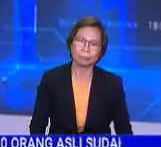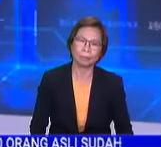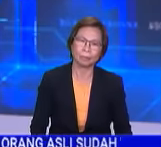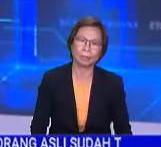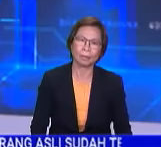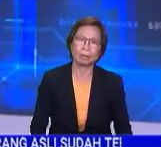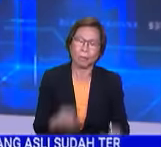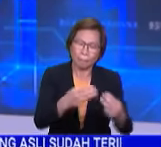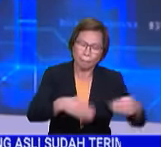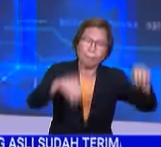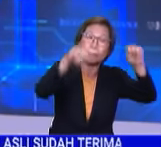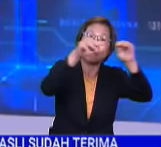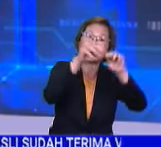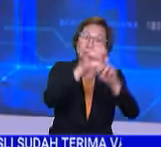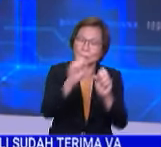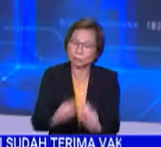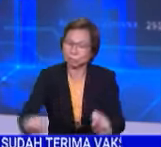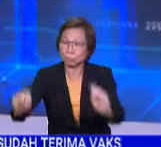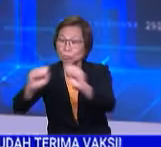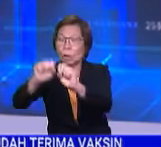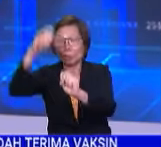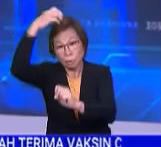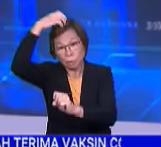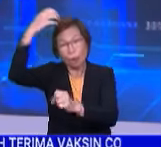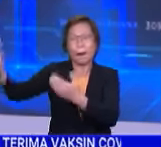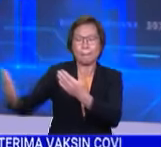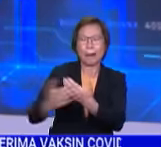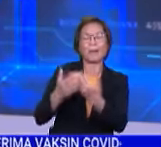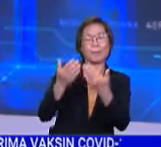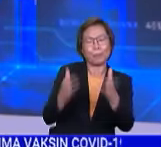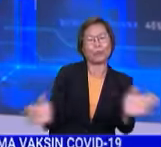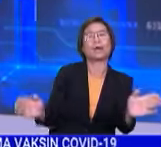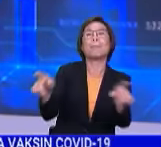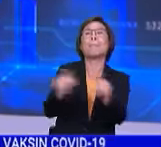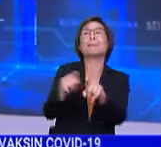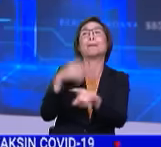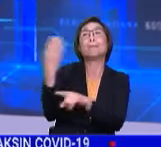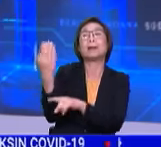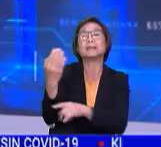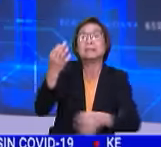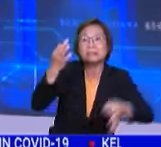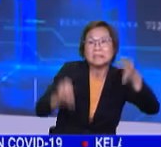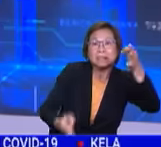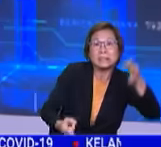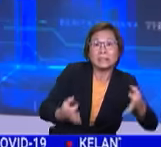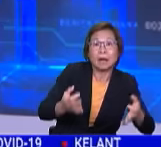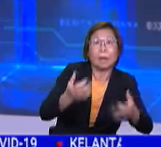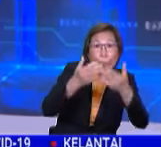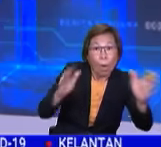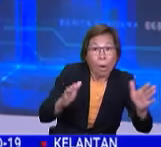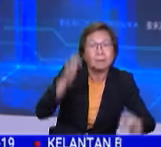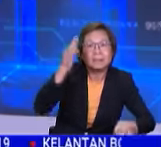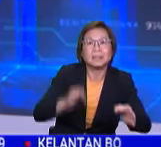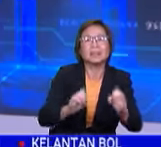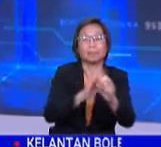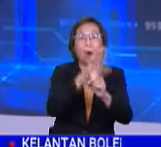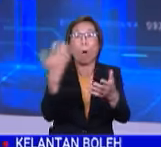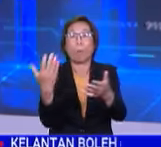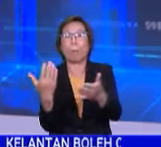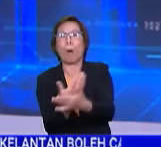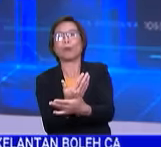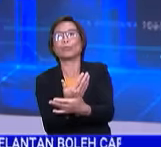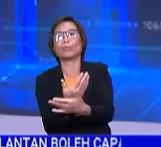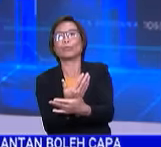Saudara, masjid dan surau di Selangor akan kembali dibuka seperti biasa sekiranya kes jangkitan baharu